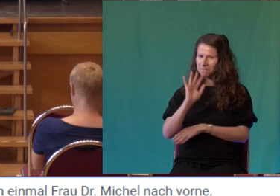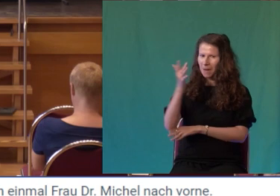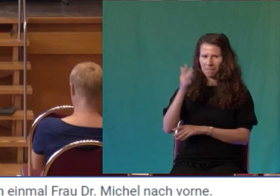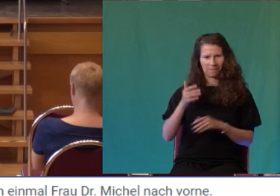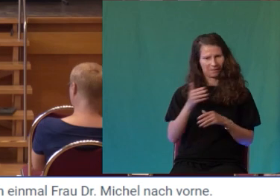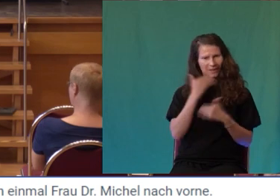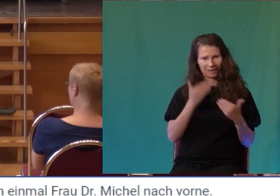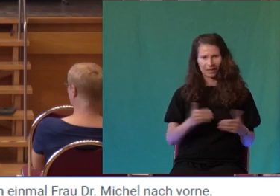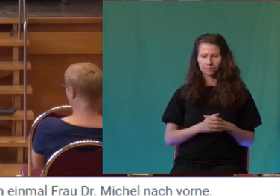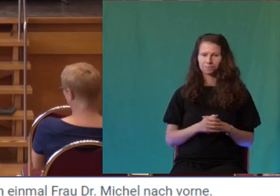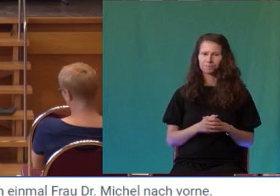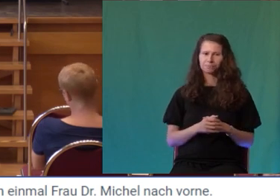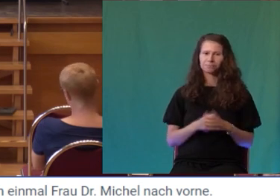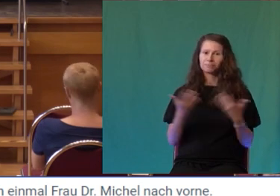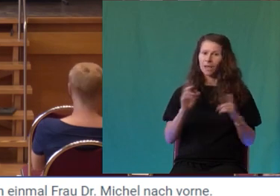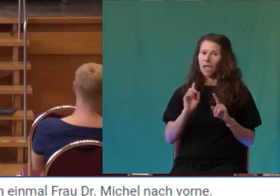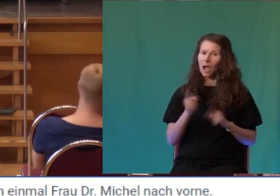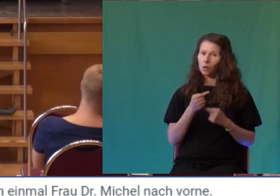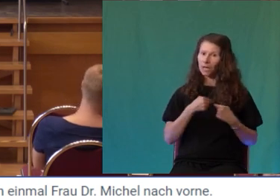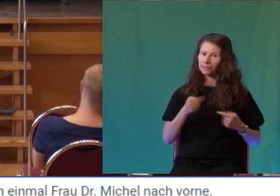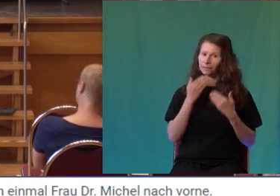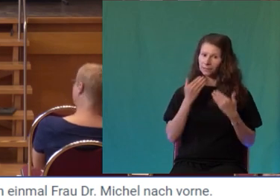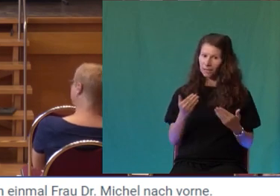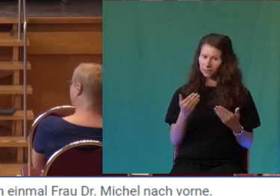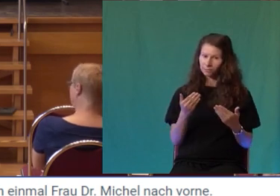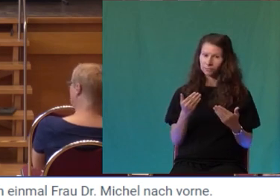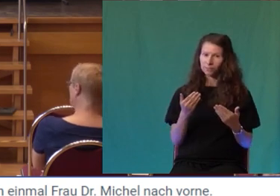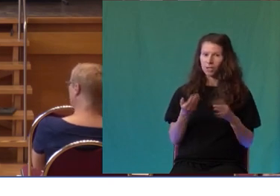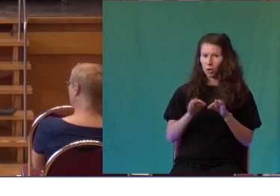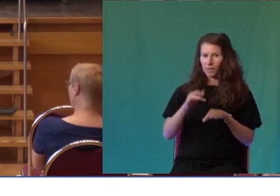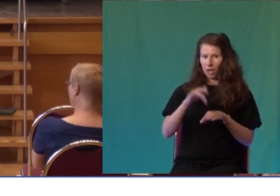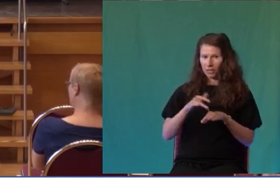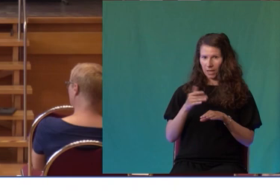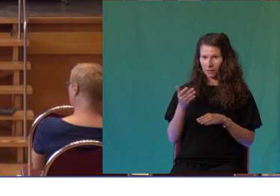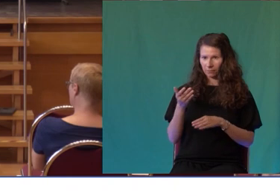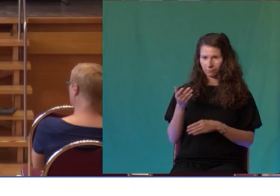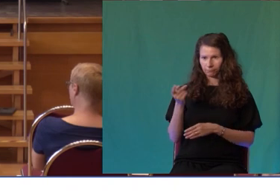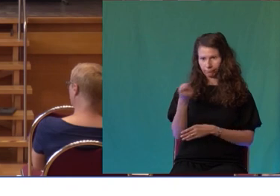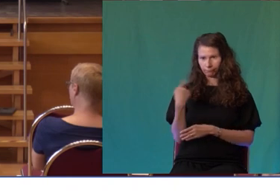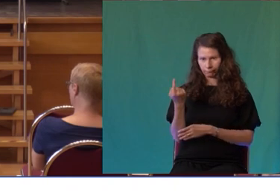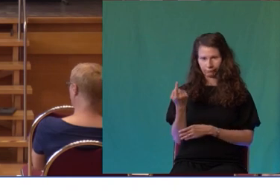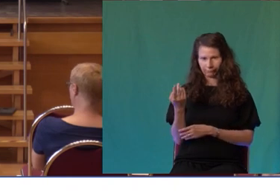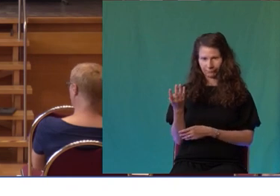und natürlich in ganz großes Dankeschön auch unseren Dolmetscherinnen die